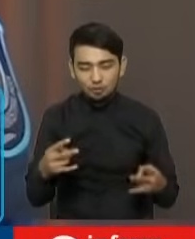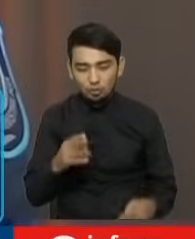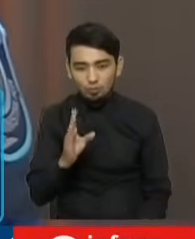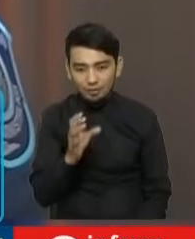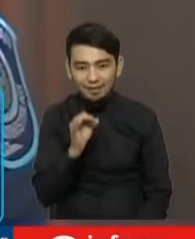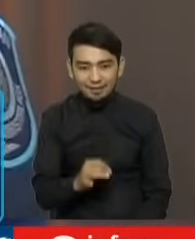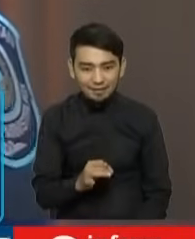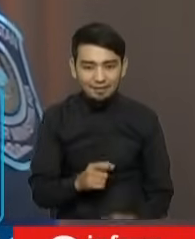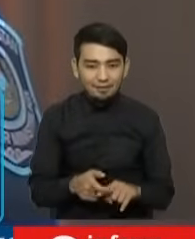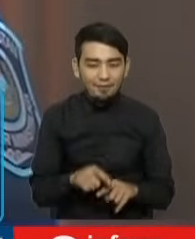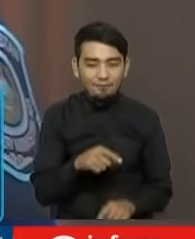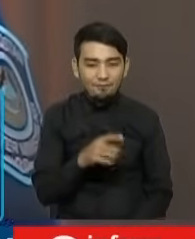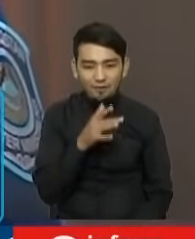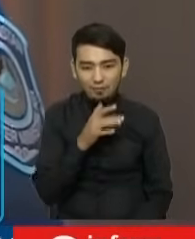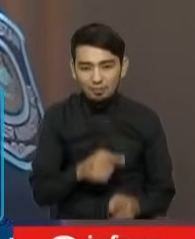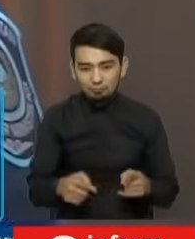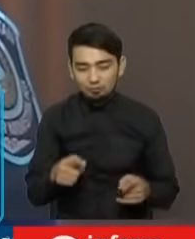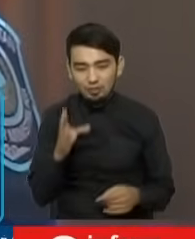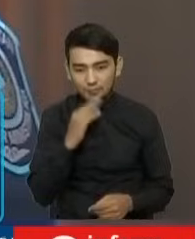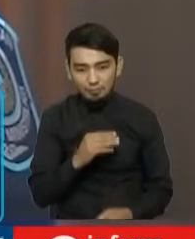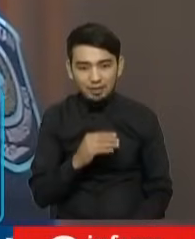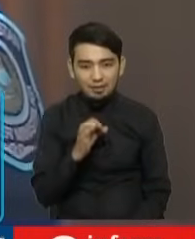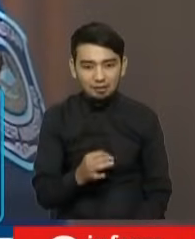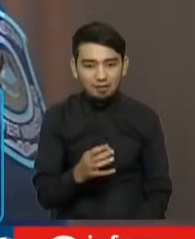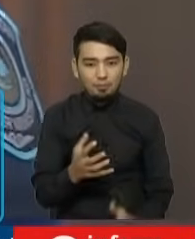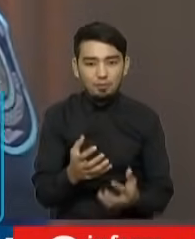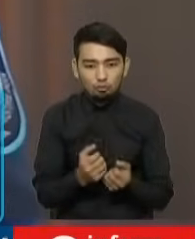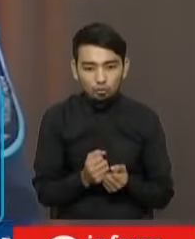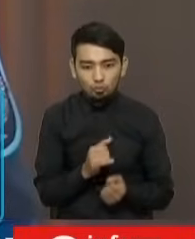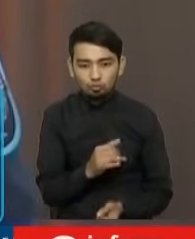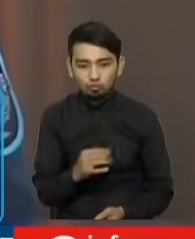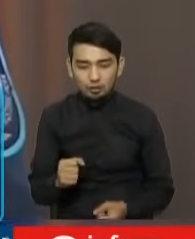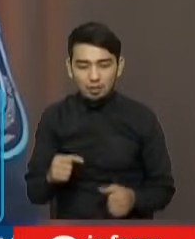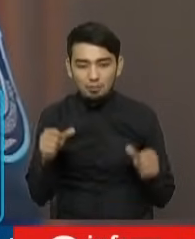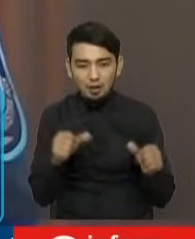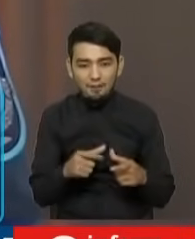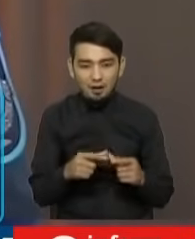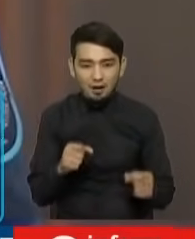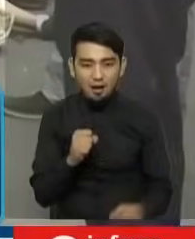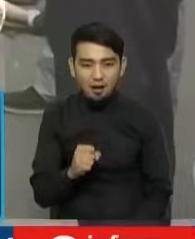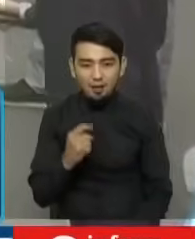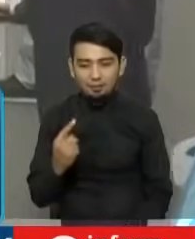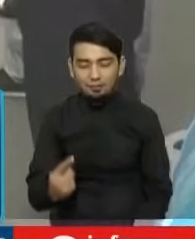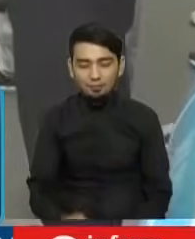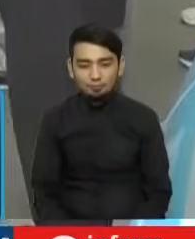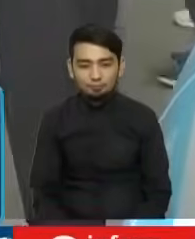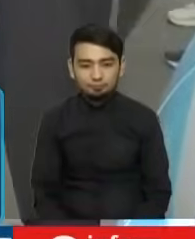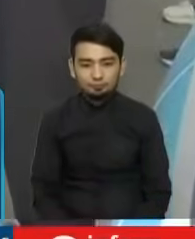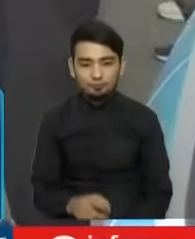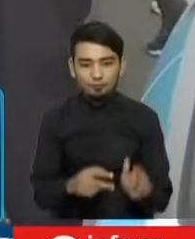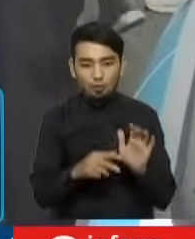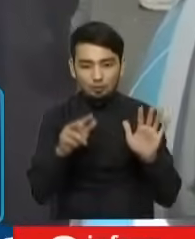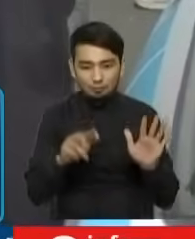этого, это время предоставляется и для того, чтобы получить уже водительские удостоверения категории А1. За 8